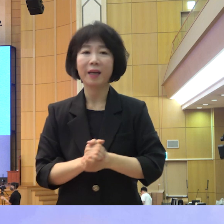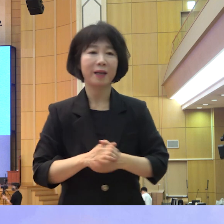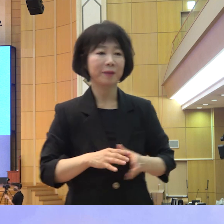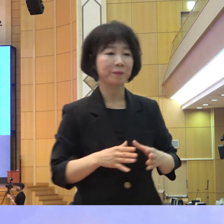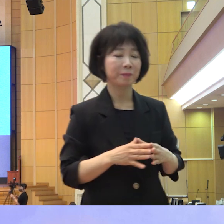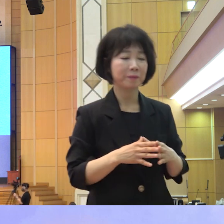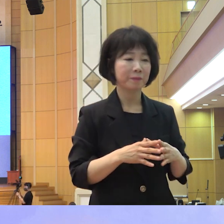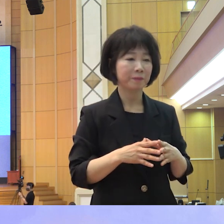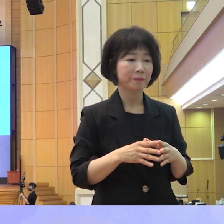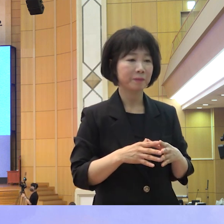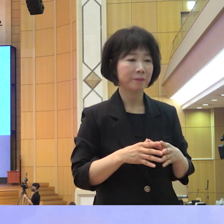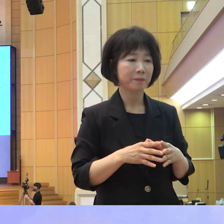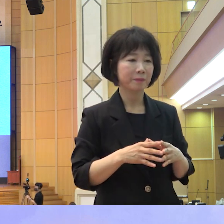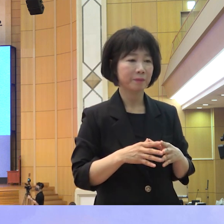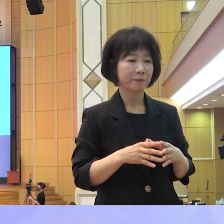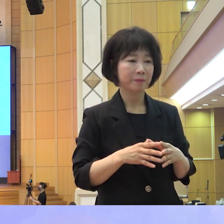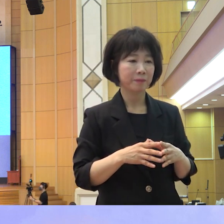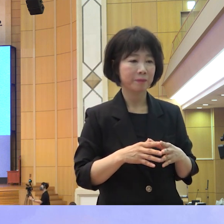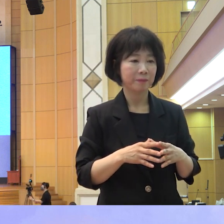할렐루야.